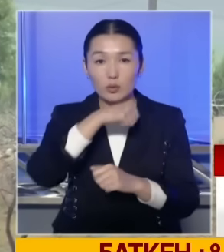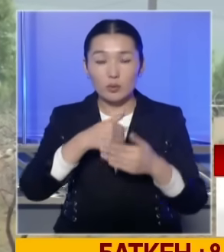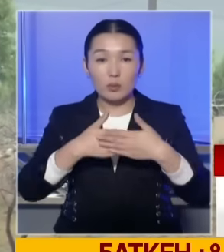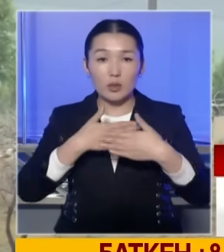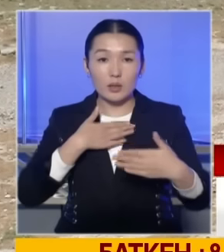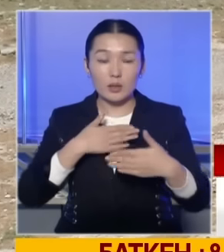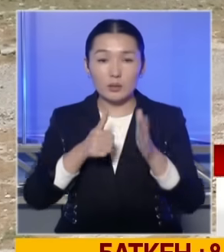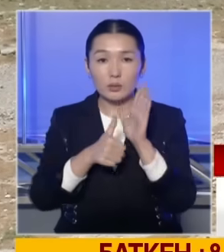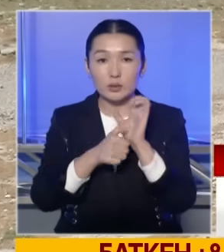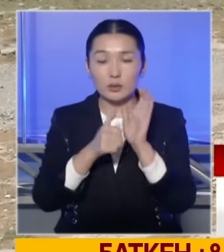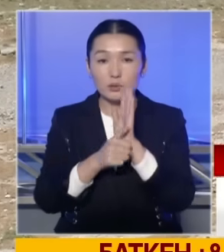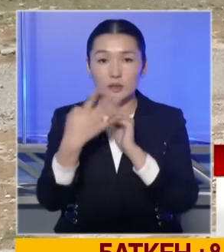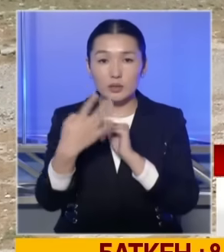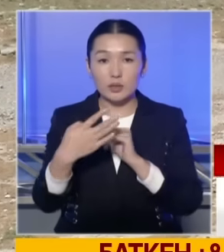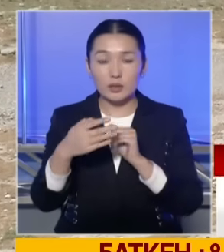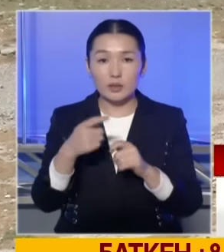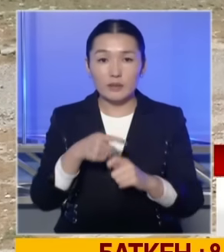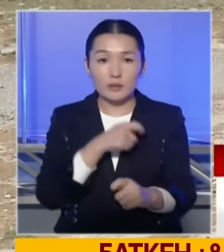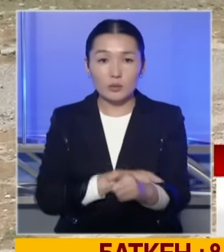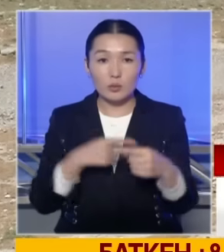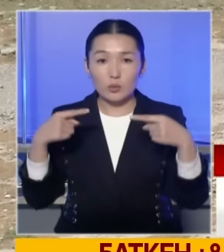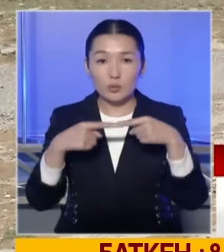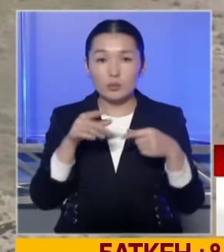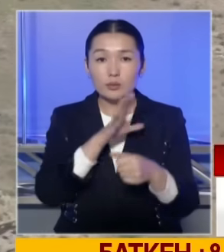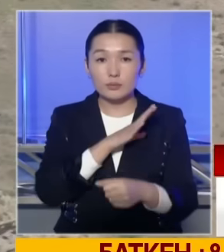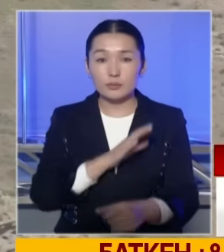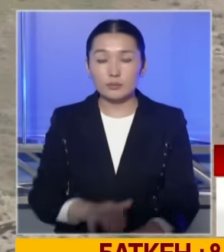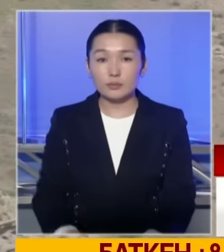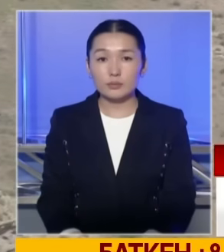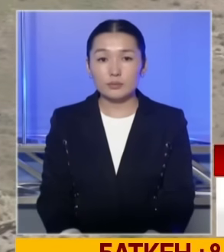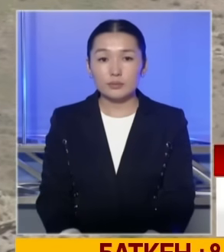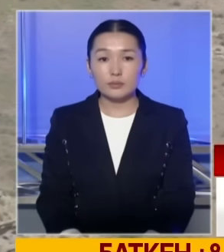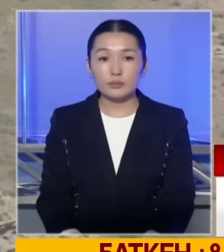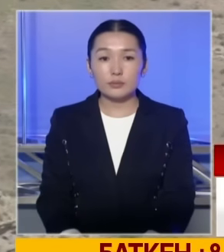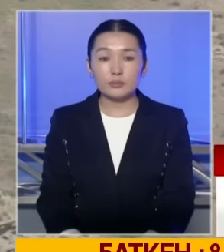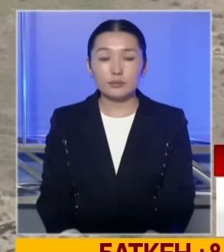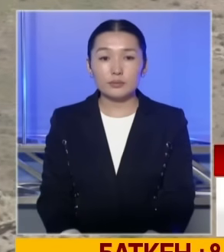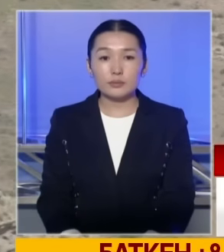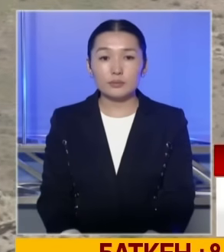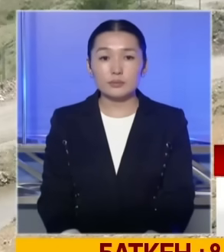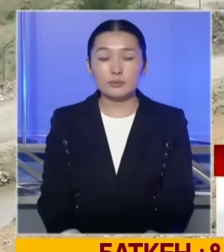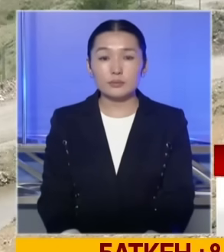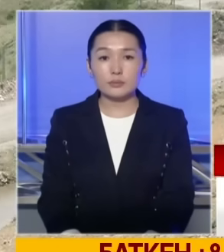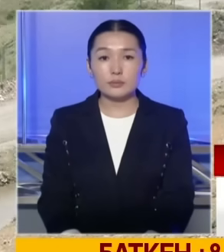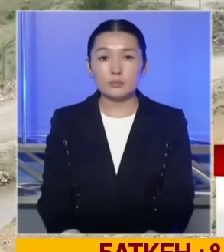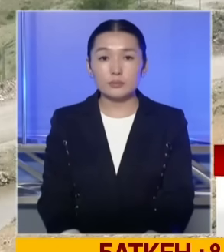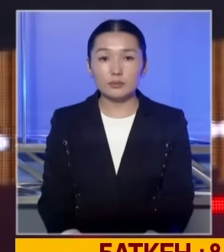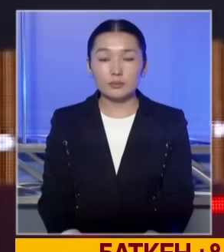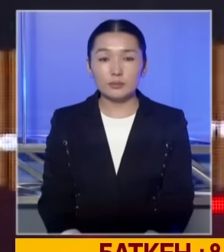анын 664 чакырымдайы такталып келген. Акмарал Сабатар, Эскелдик Өкүлбеков, Алатоо 24.